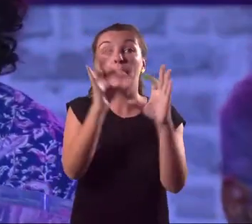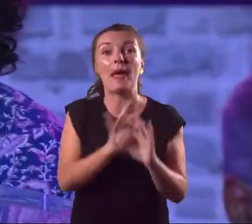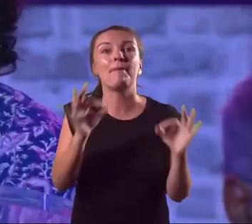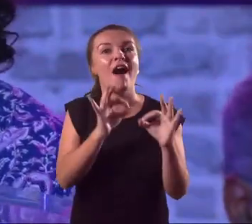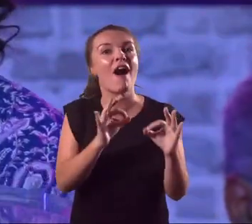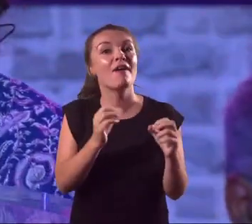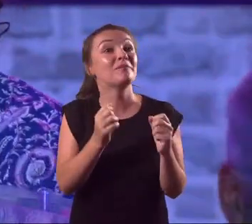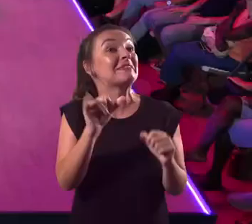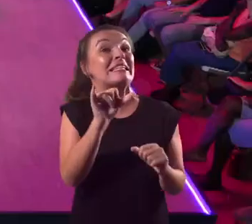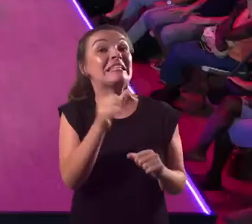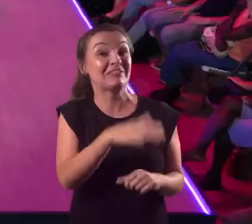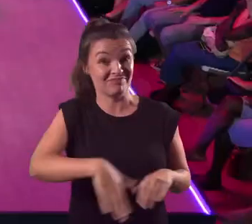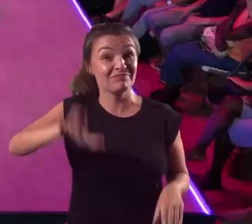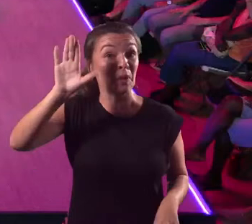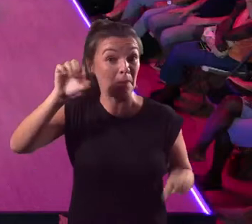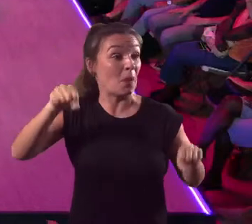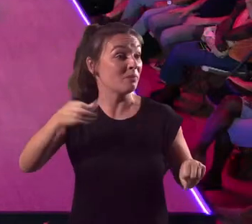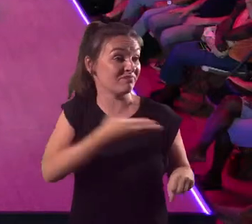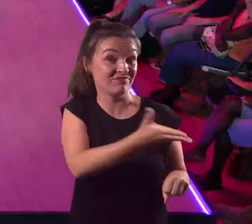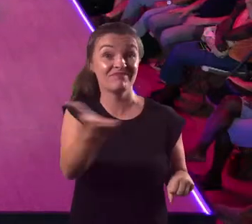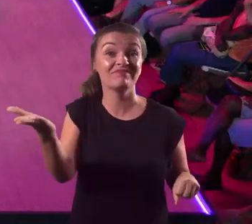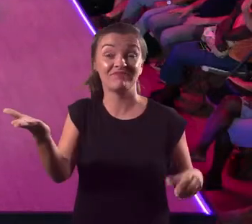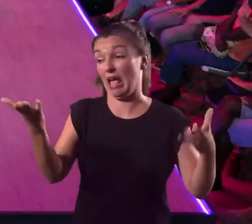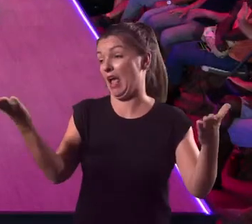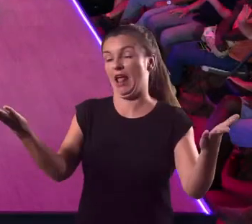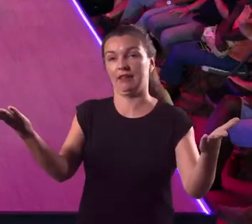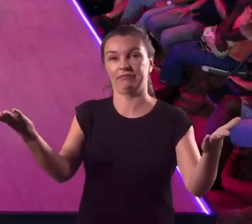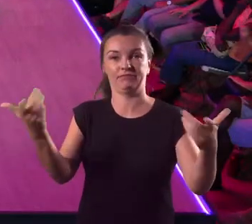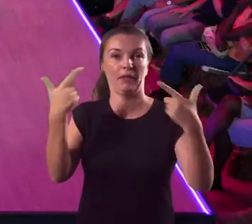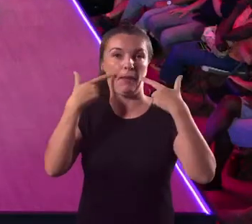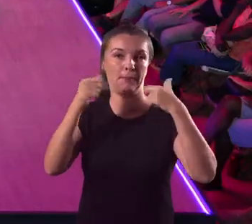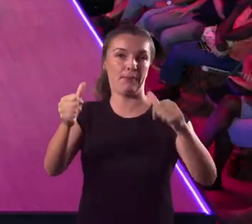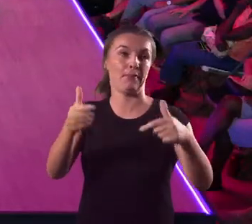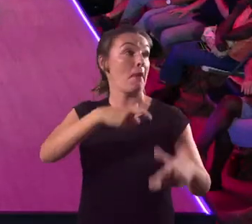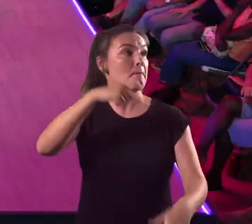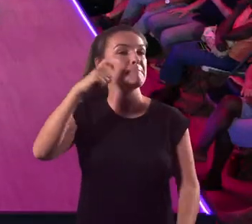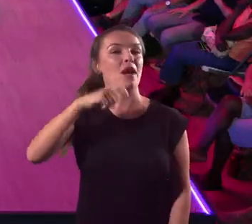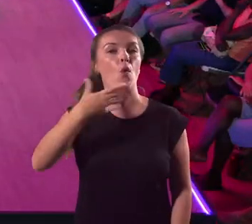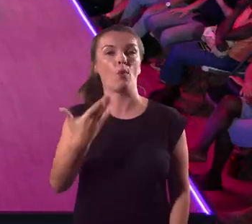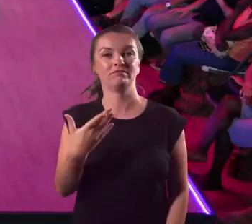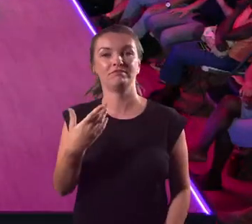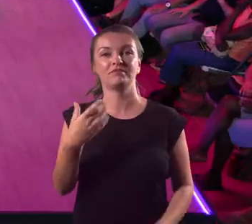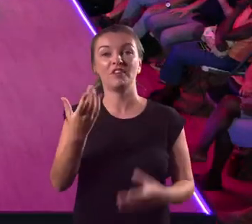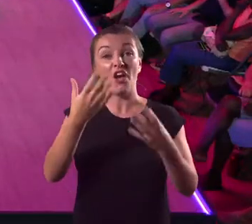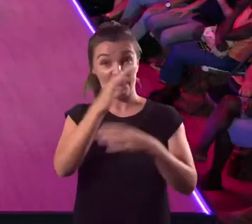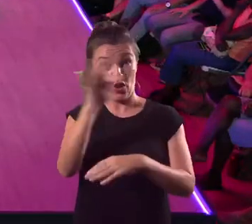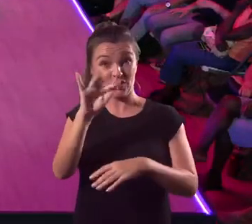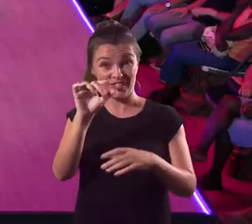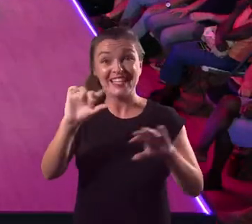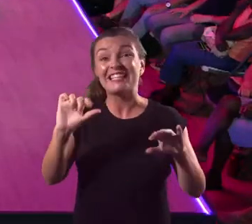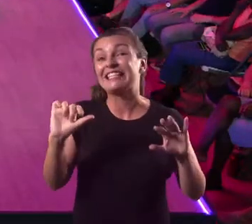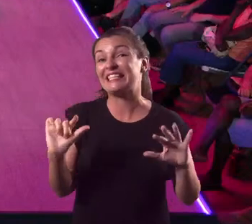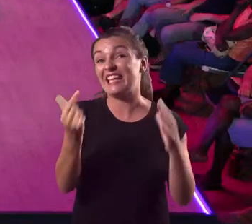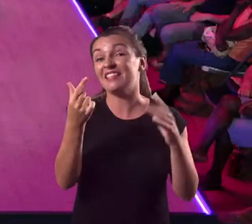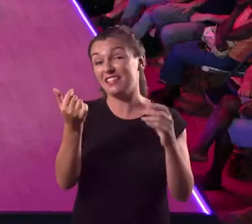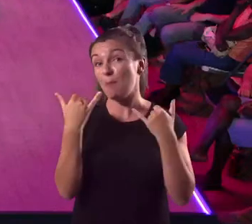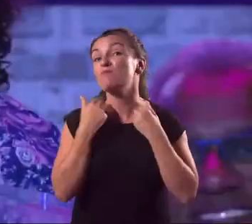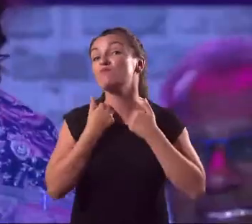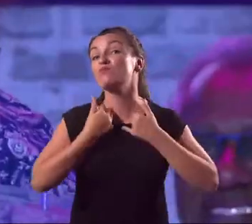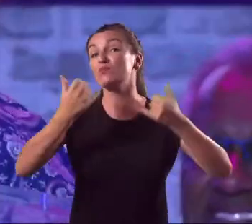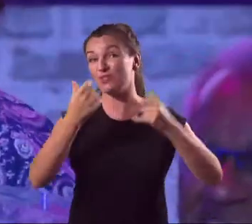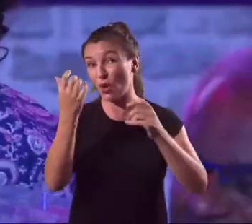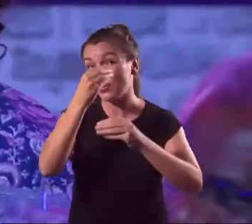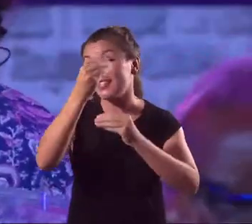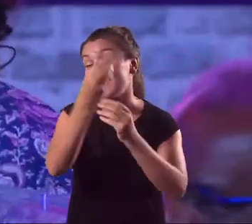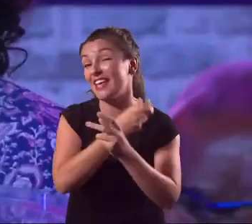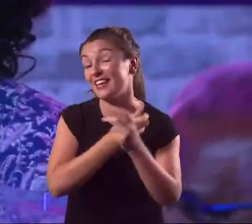Voilà. Voilà Emmanuel Macron, la 7e puissance économique mondiale. Que tous